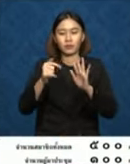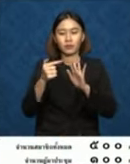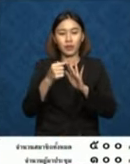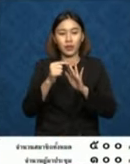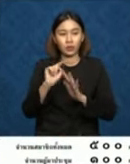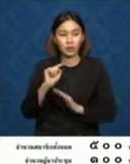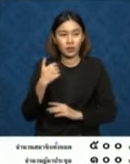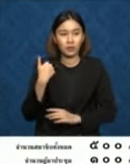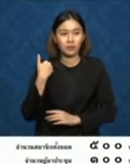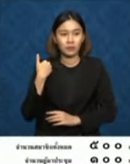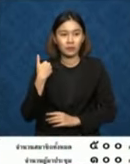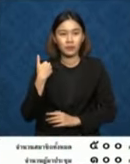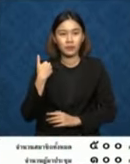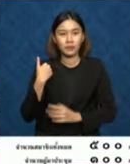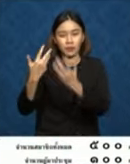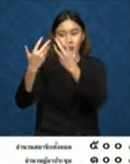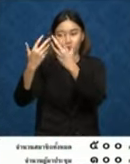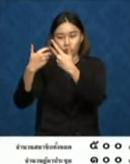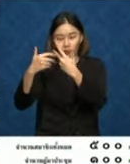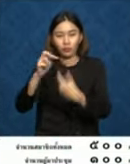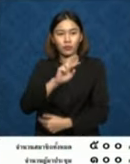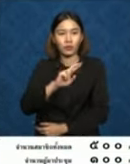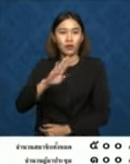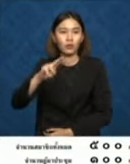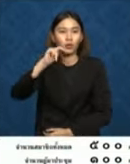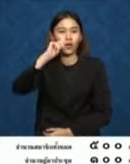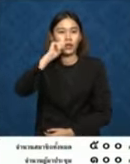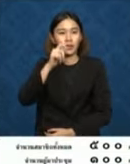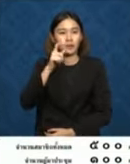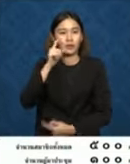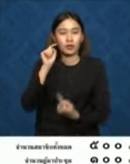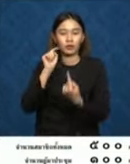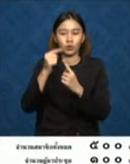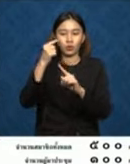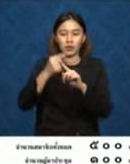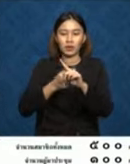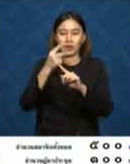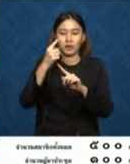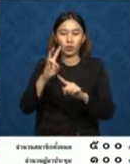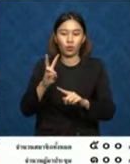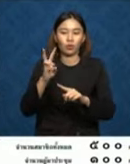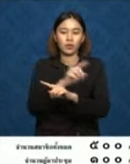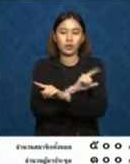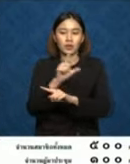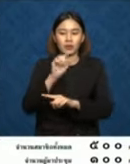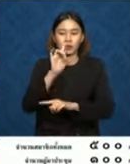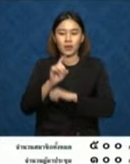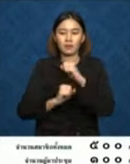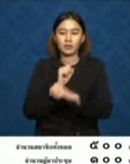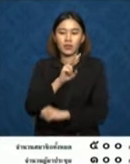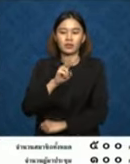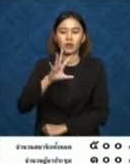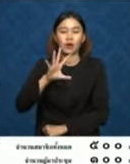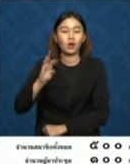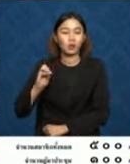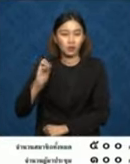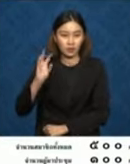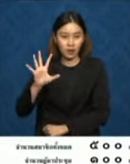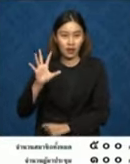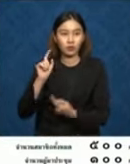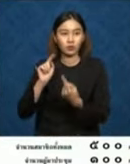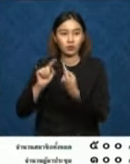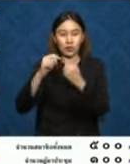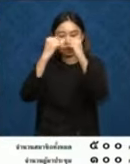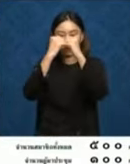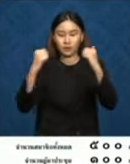อบบ่อน้ำบาดาลพร้อมระบบประปาขนาดใหญ่เมื่อวันที่28มิถุนายน2565จากส